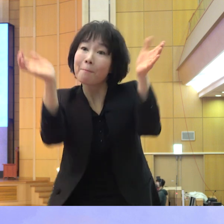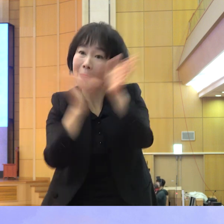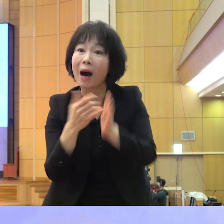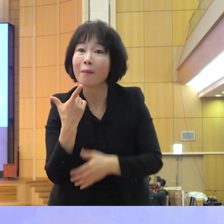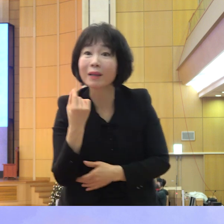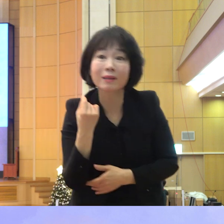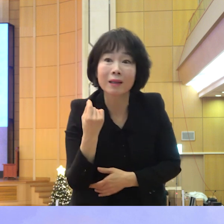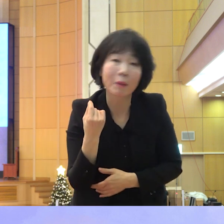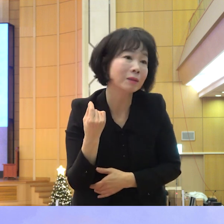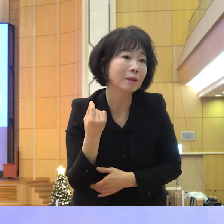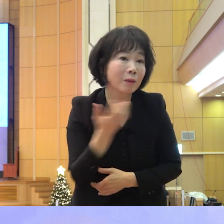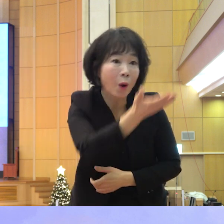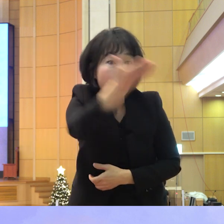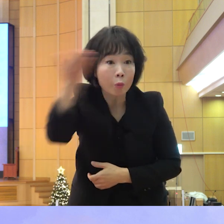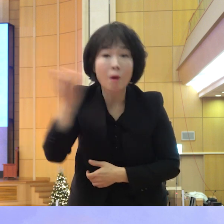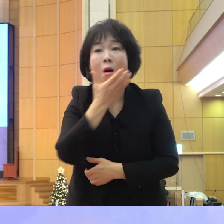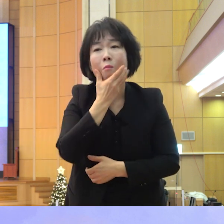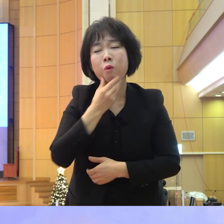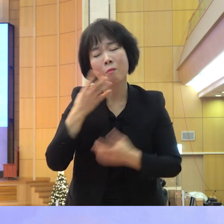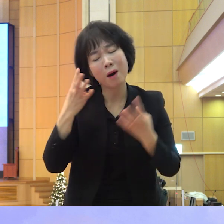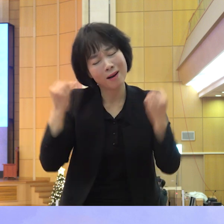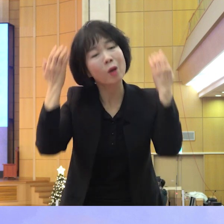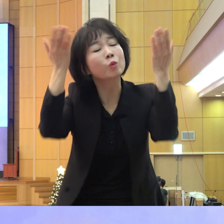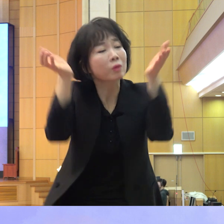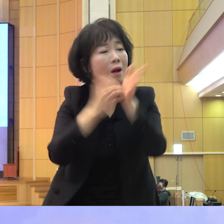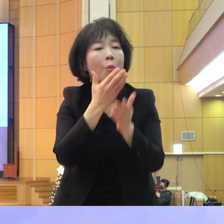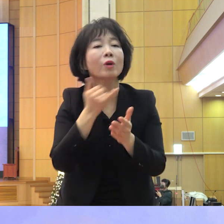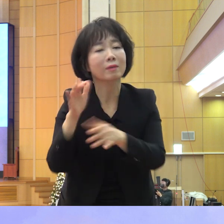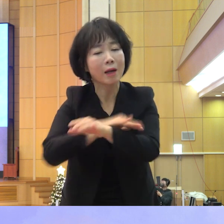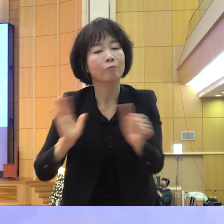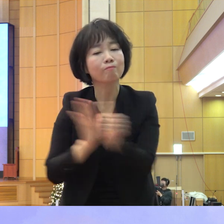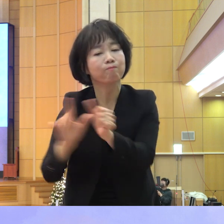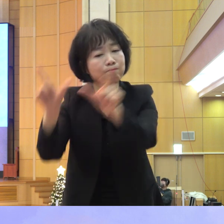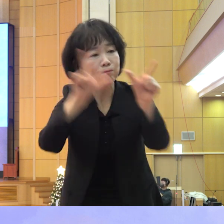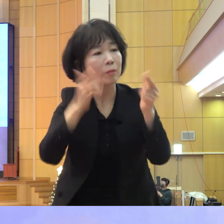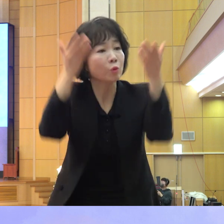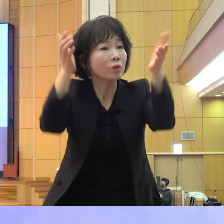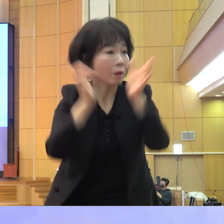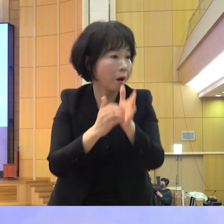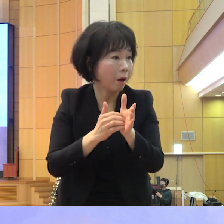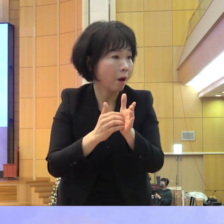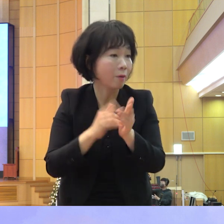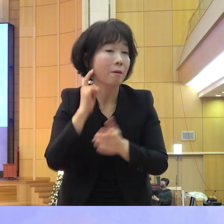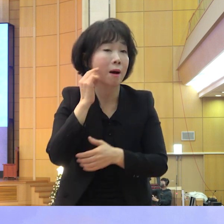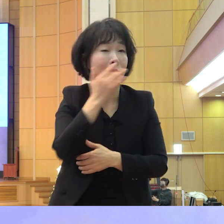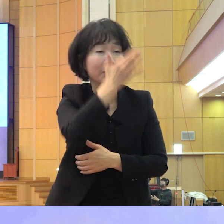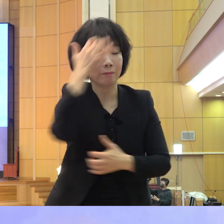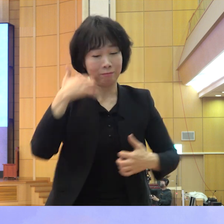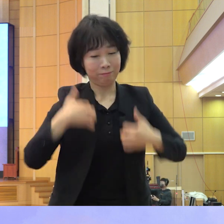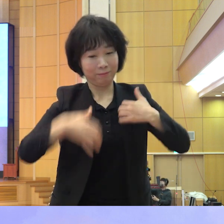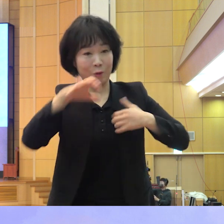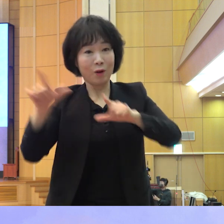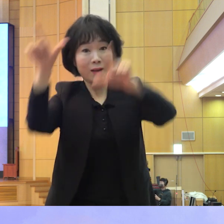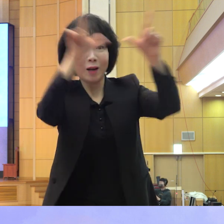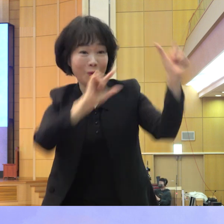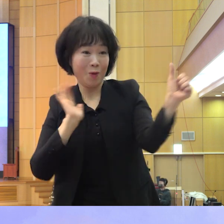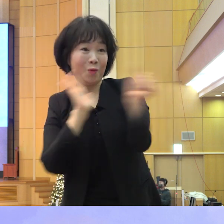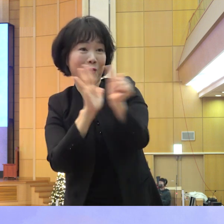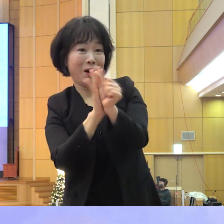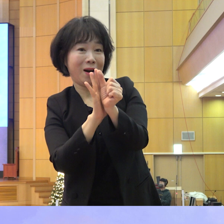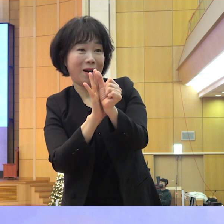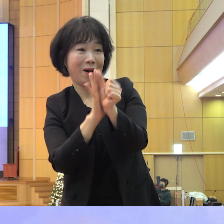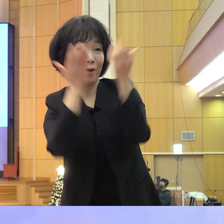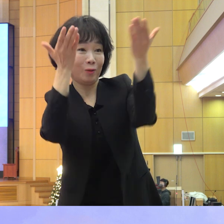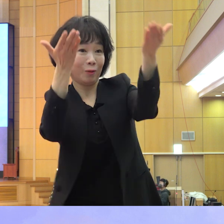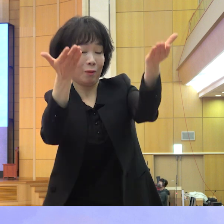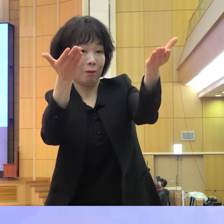지었고 그들에게 복을 주어서 복되게 살게 하고 에덴 동산이라고 한 낙원에 살게 했는데